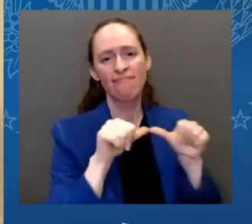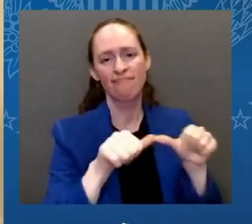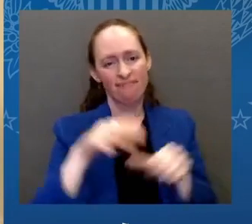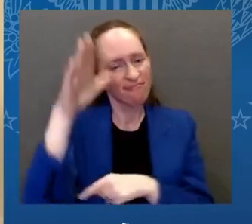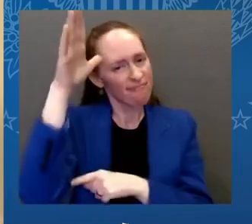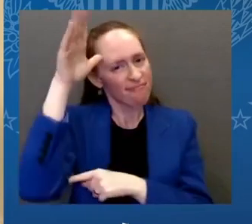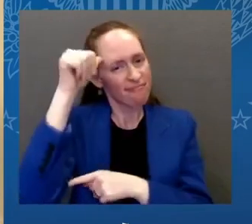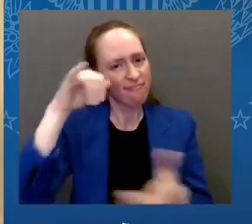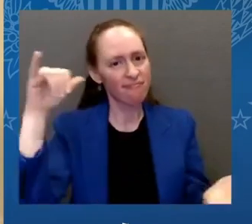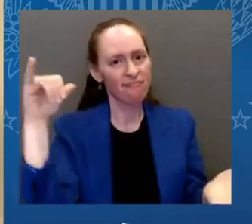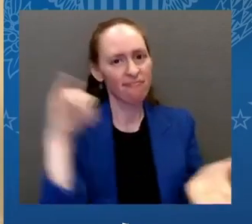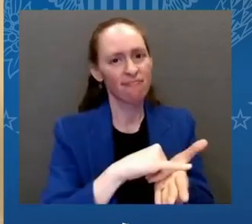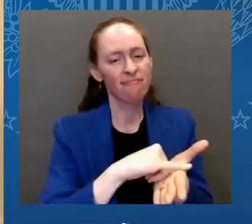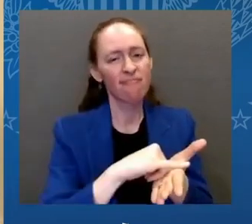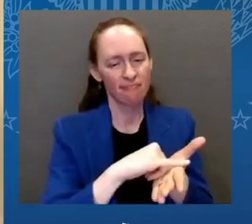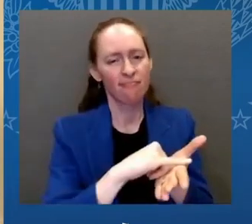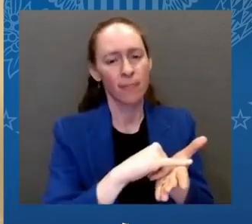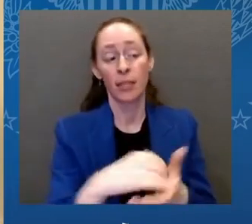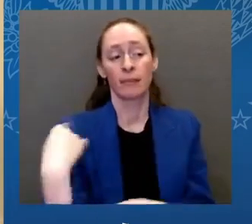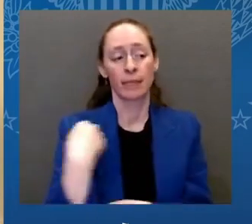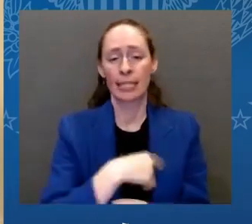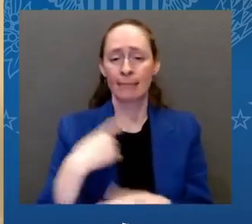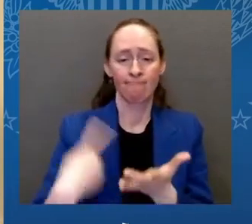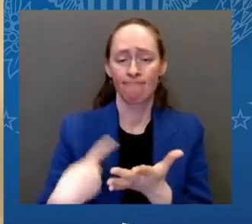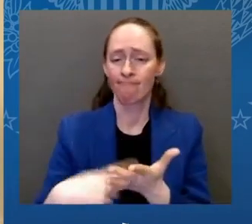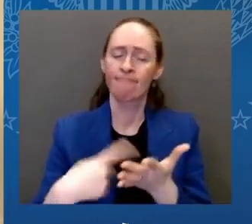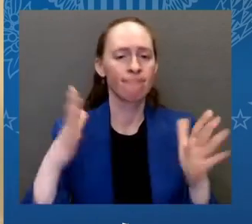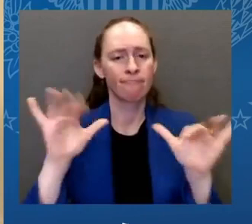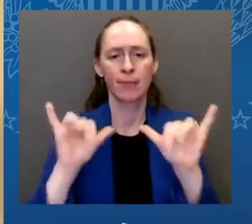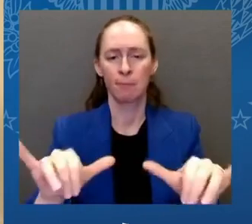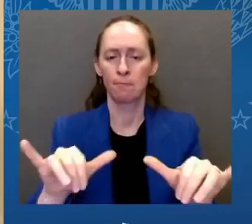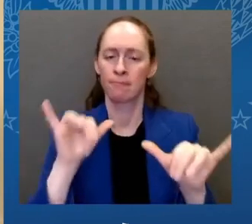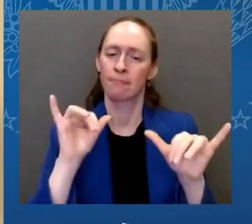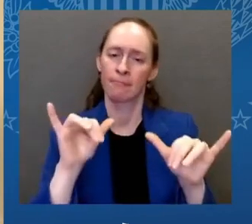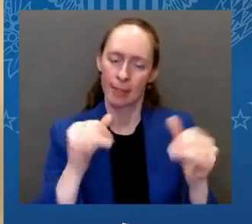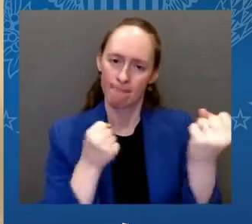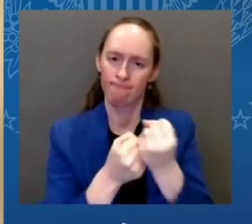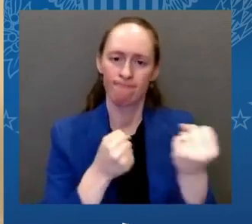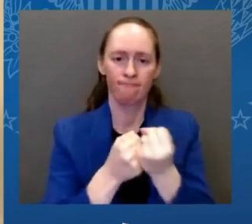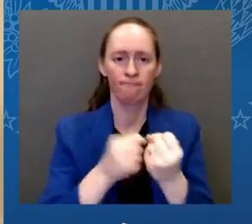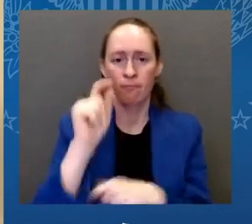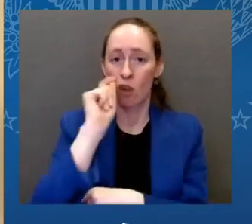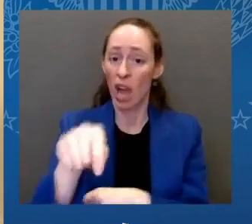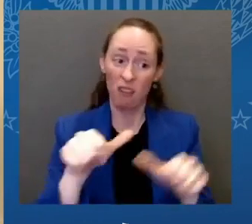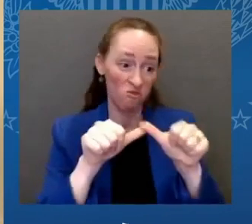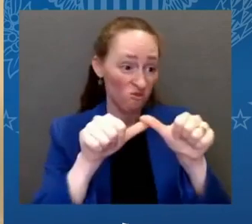Штати зроблять все, щоб сміливий український народ буде відстоювати